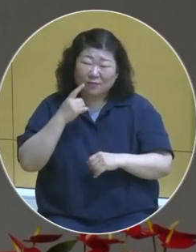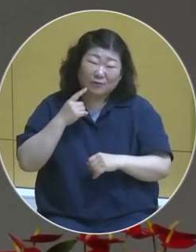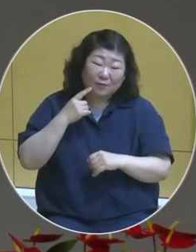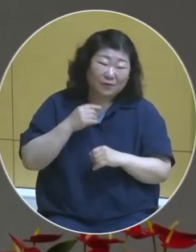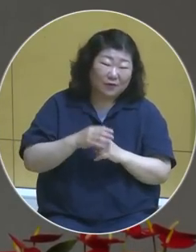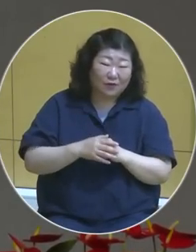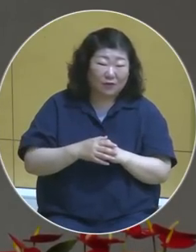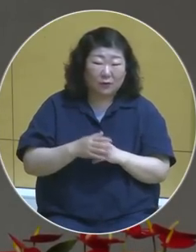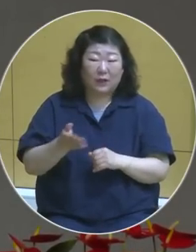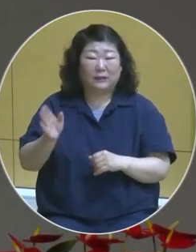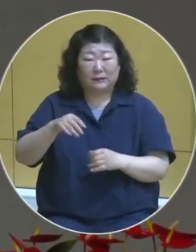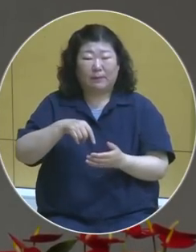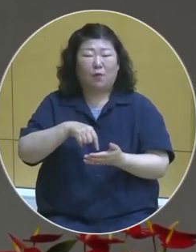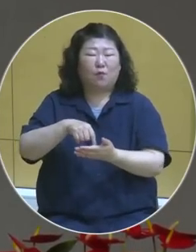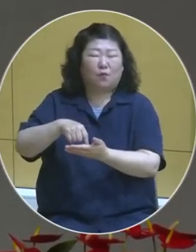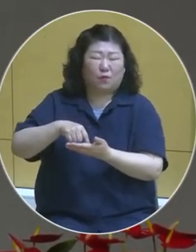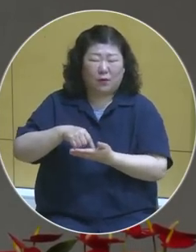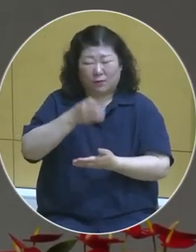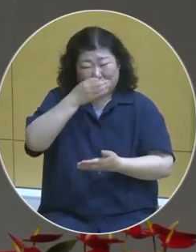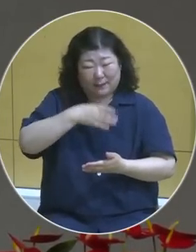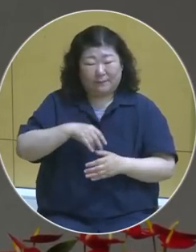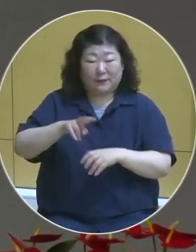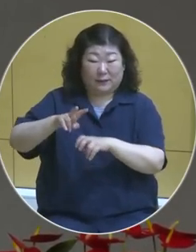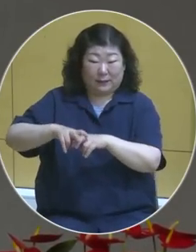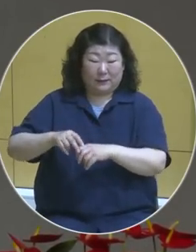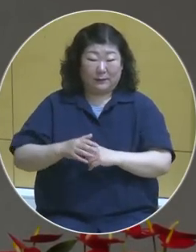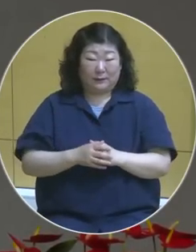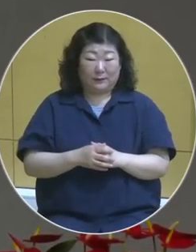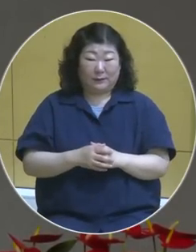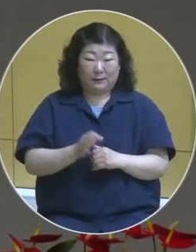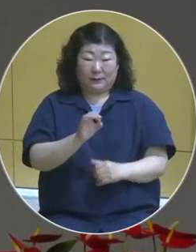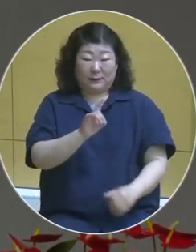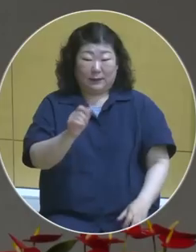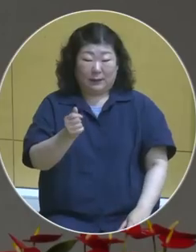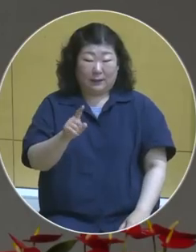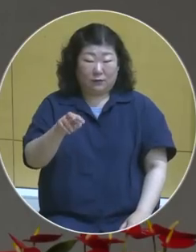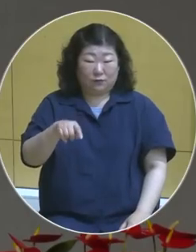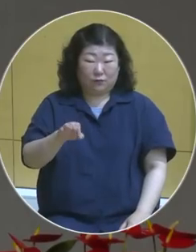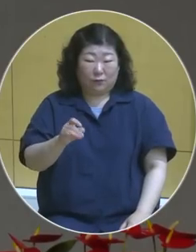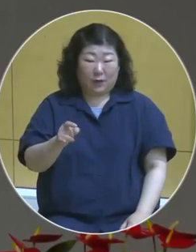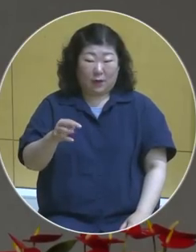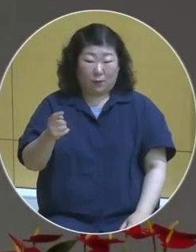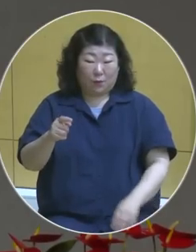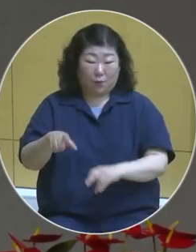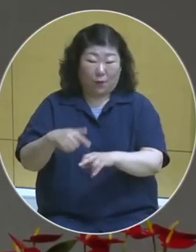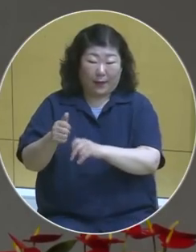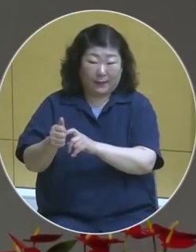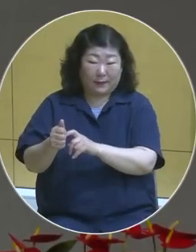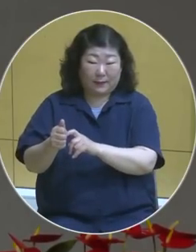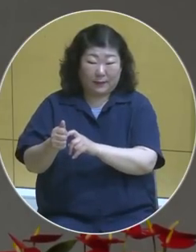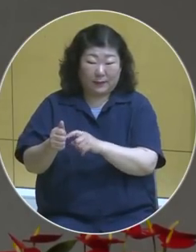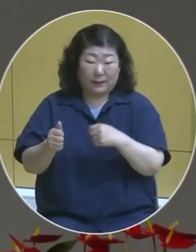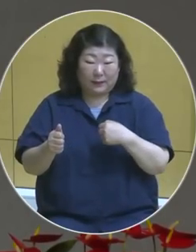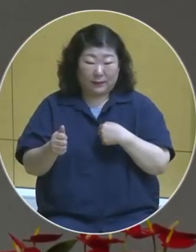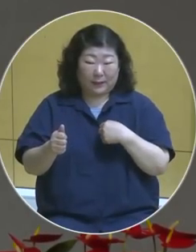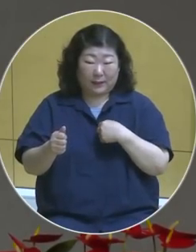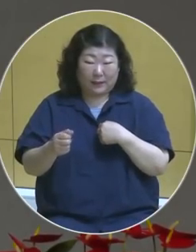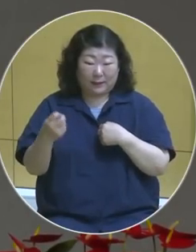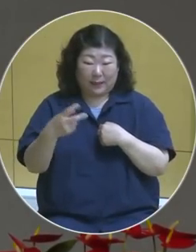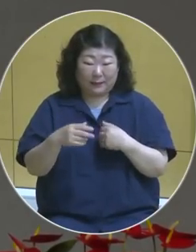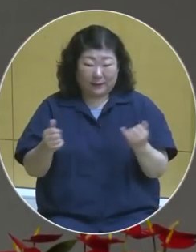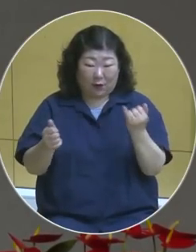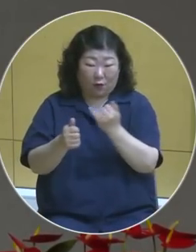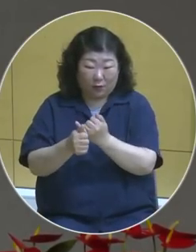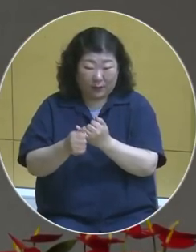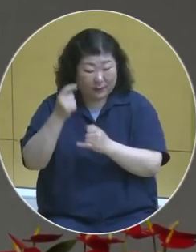자리가 사실 외로운 자리고 힘든 자리 아닙니까? 아하수르 왕이 자기가 재혼을 생각한 이유가 뭘까요? 내가 전쟁에서